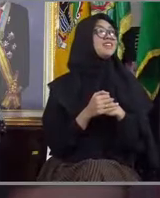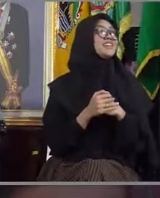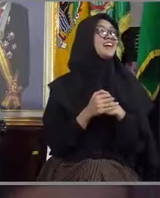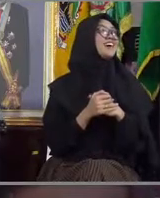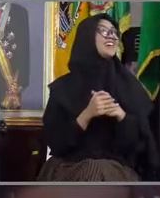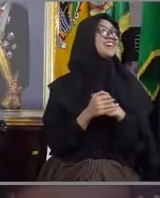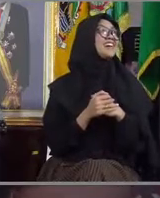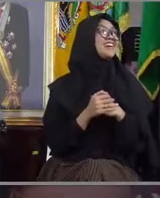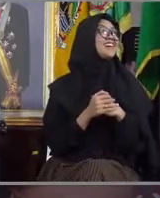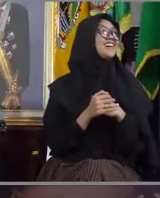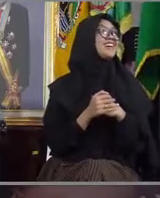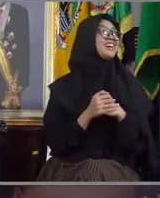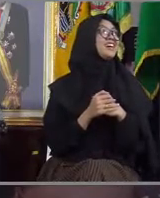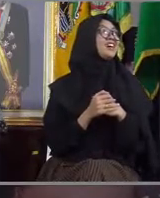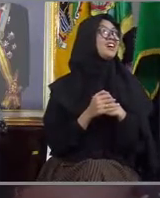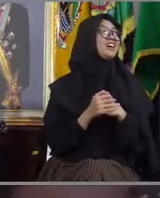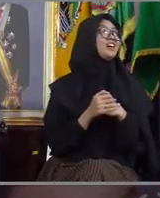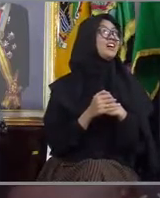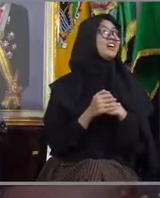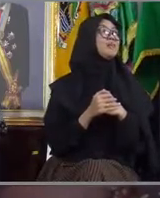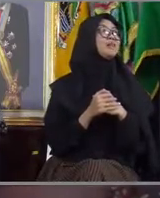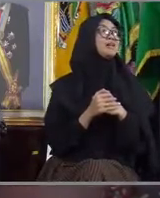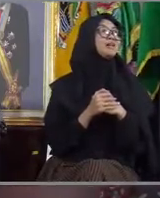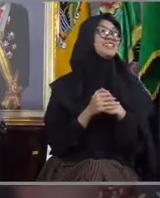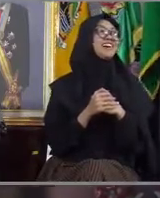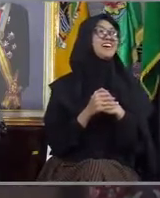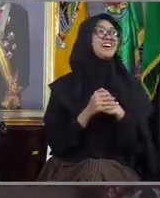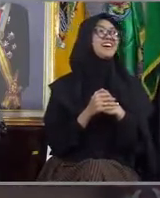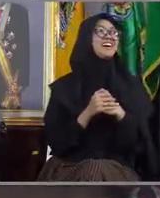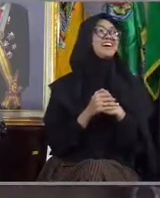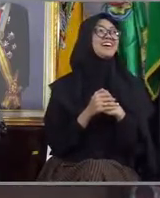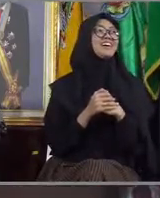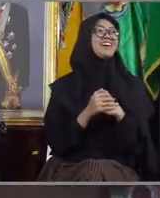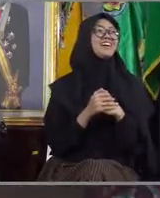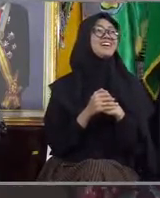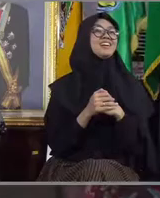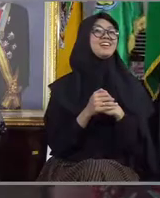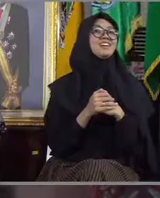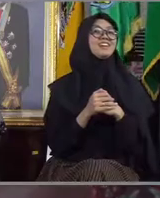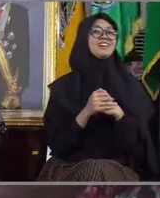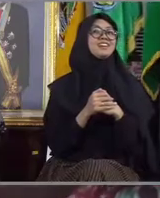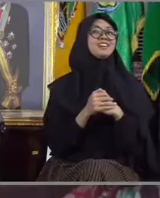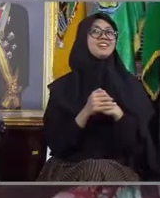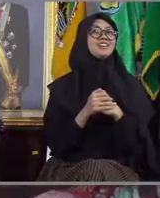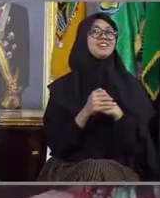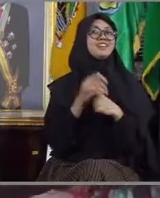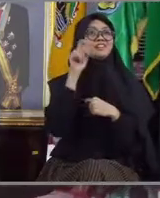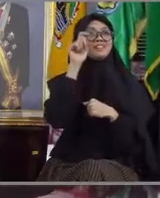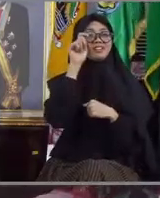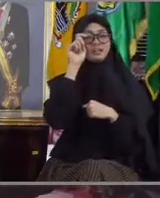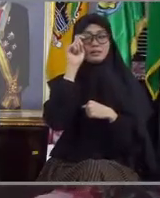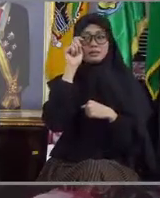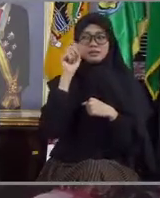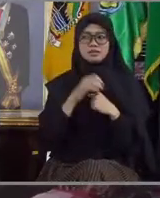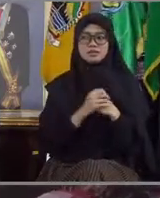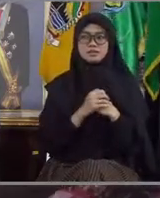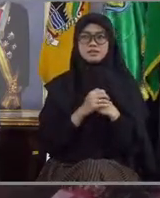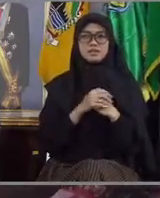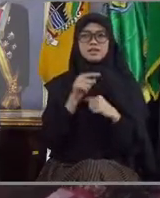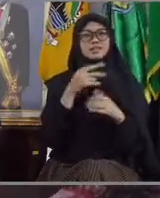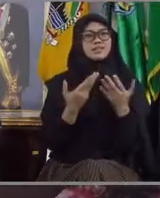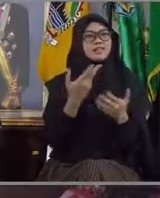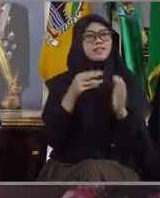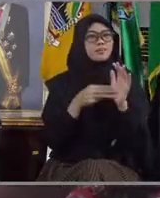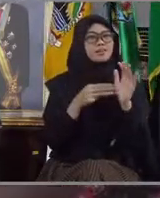marah-marah. Sekarang saya balik, kira-kira jenengan punya kelompok enggak? Punya Bapak. Oke, kira-kira persoalannya